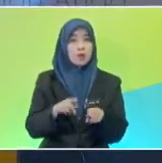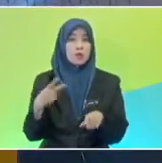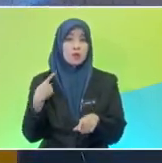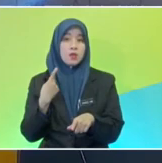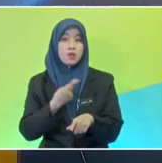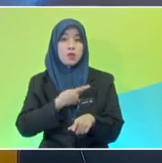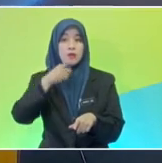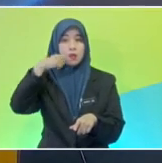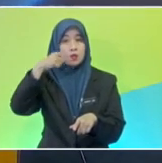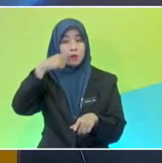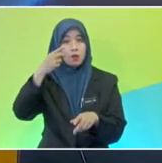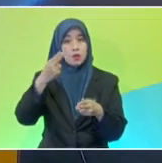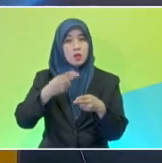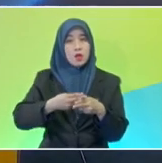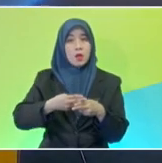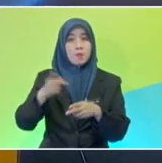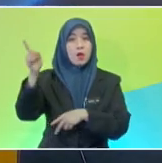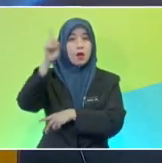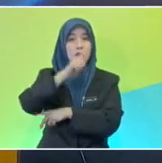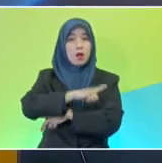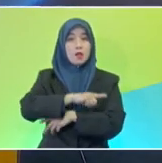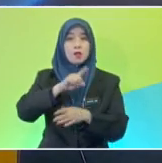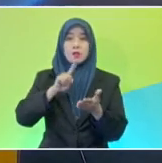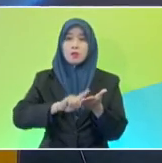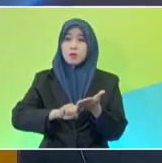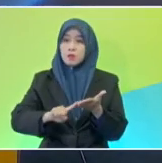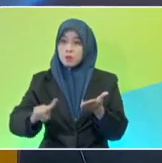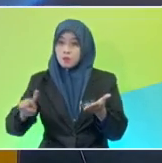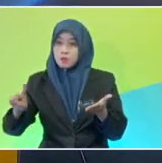sebut nama hari seminggu.